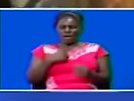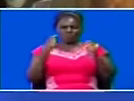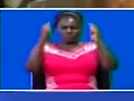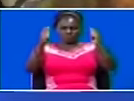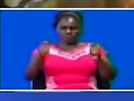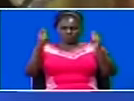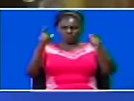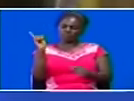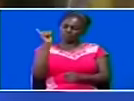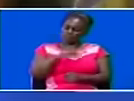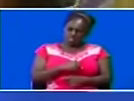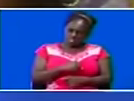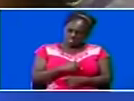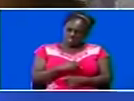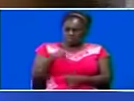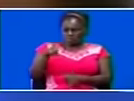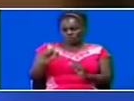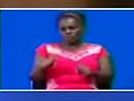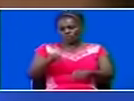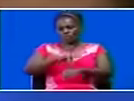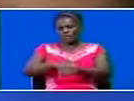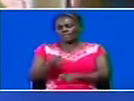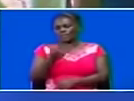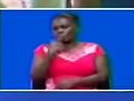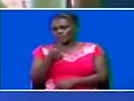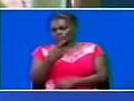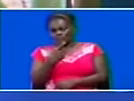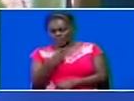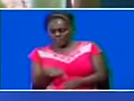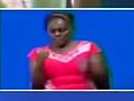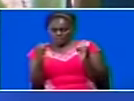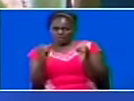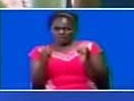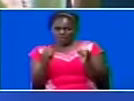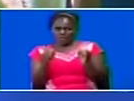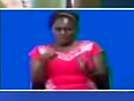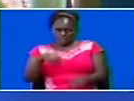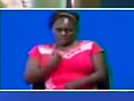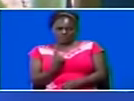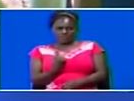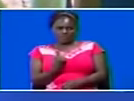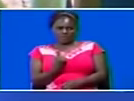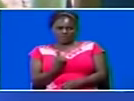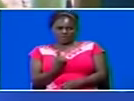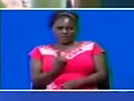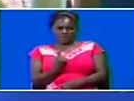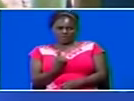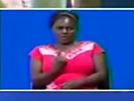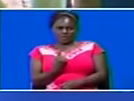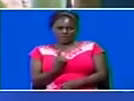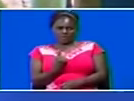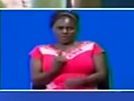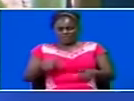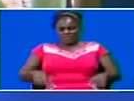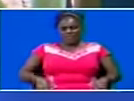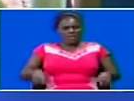madaktari utakamilika kumwezesha kupata matibabu. Kama mtu kama mimi ambaye ni wa